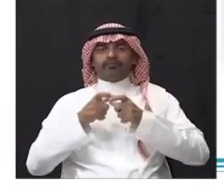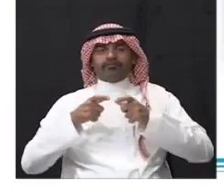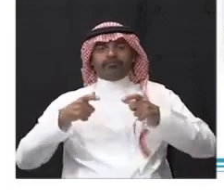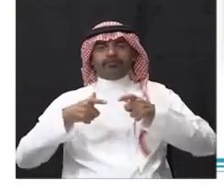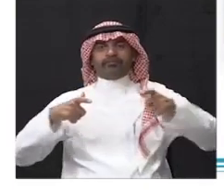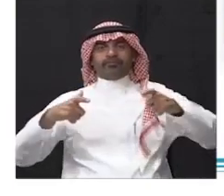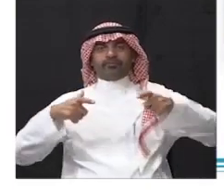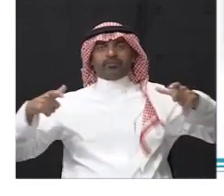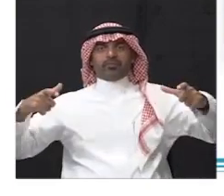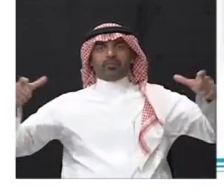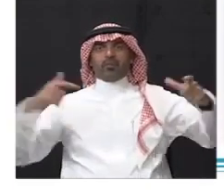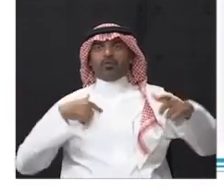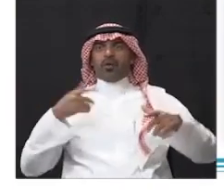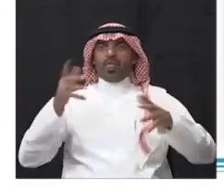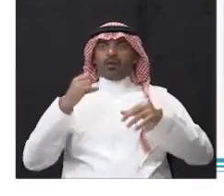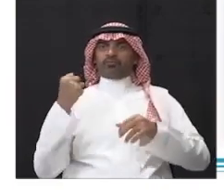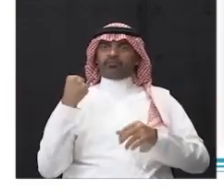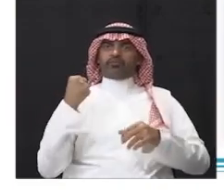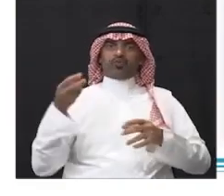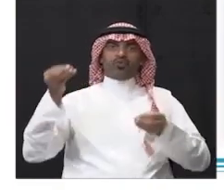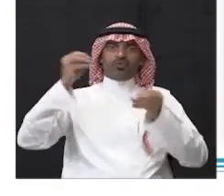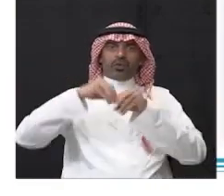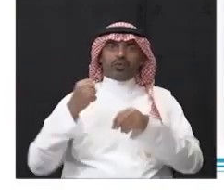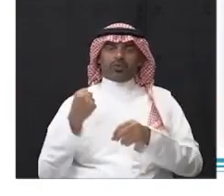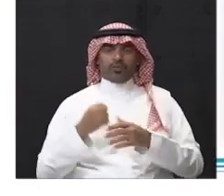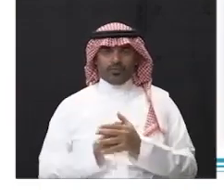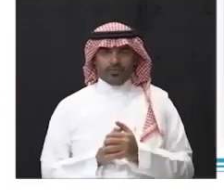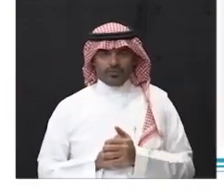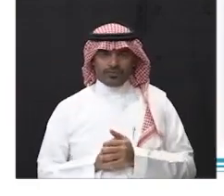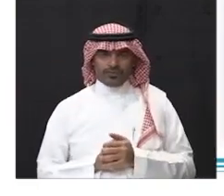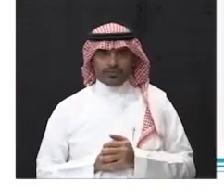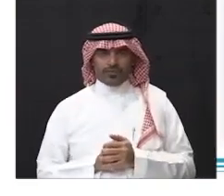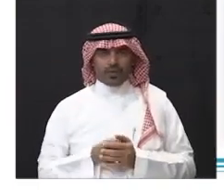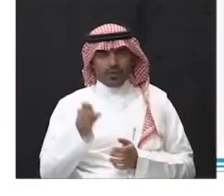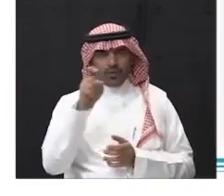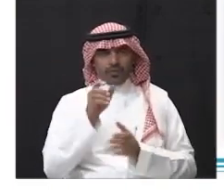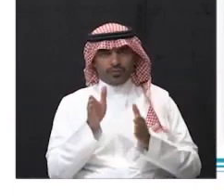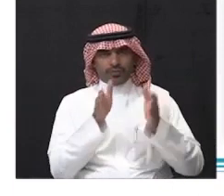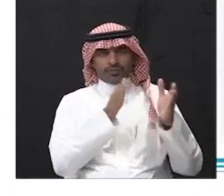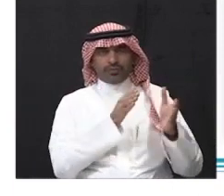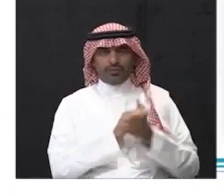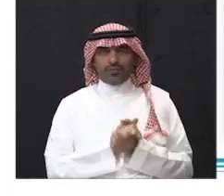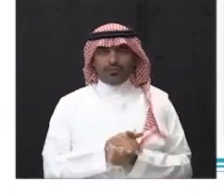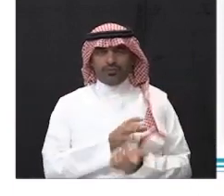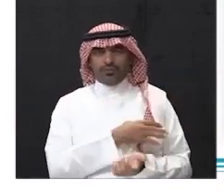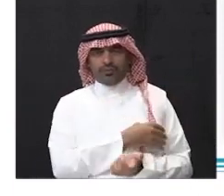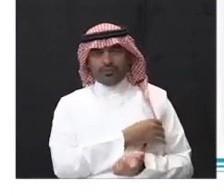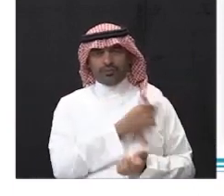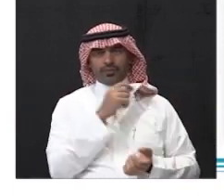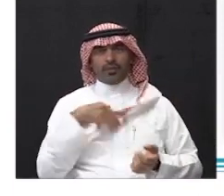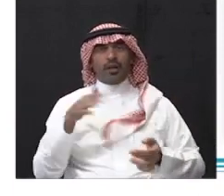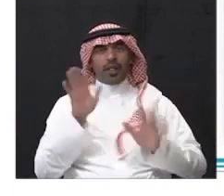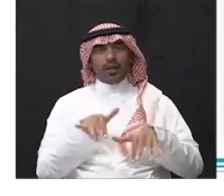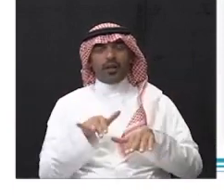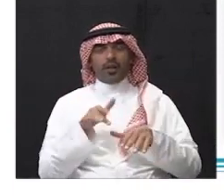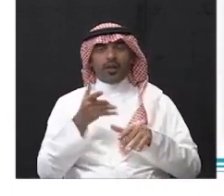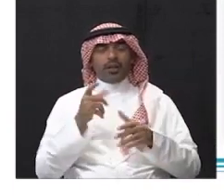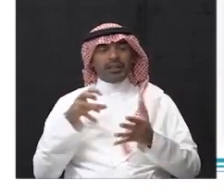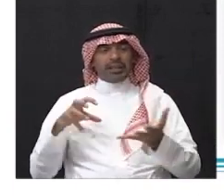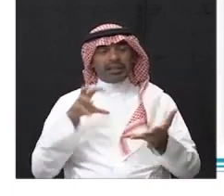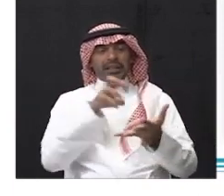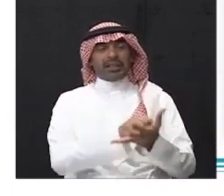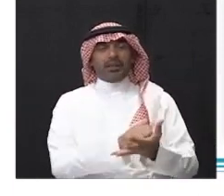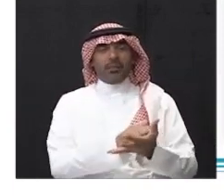والمستعمرات. أحسنتم؟ سؤال: من دوافع الاستعمار الدوافع الاجتماعية،